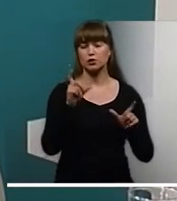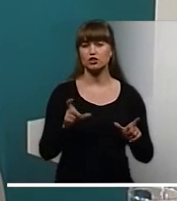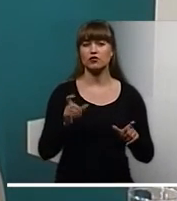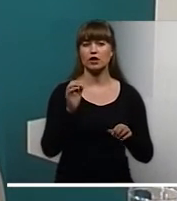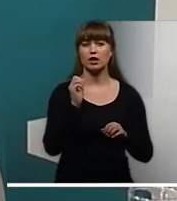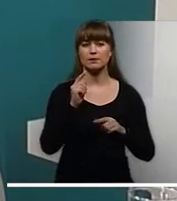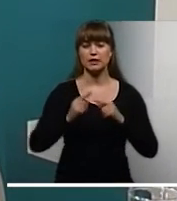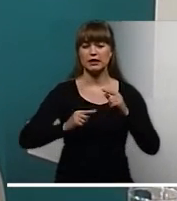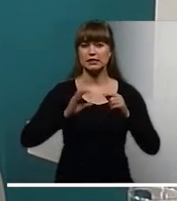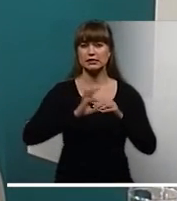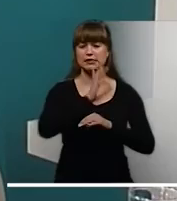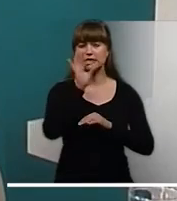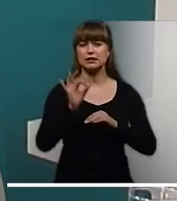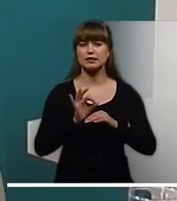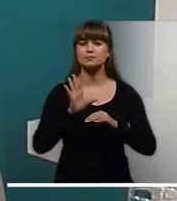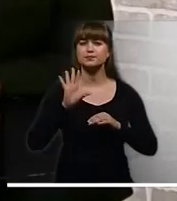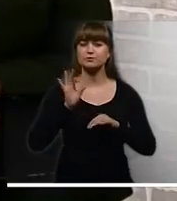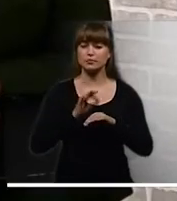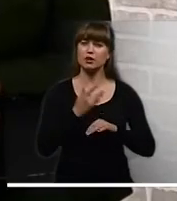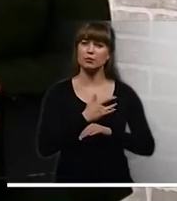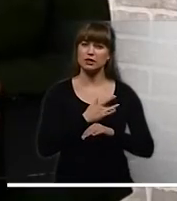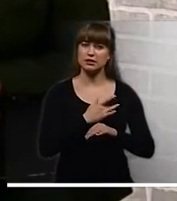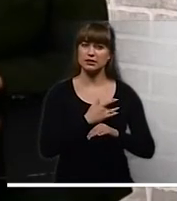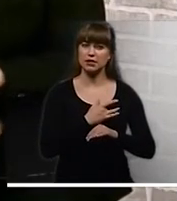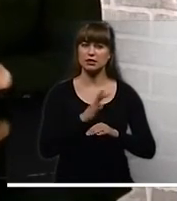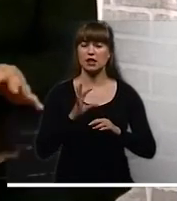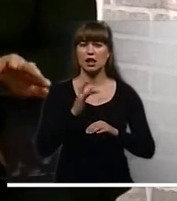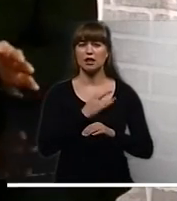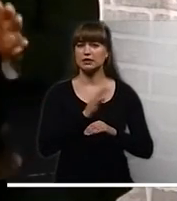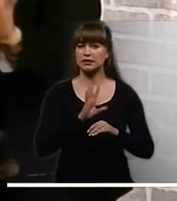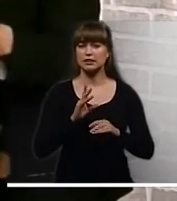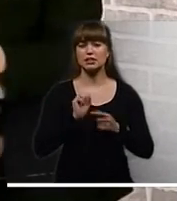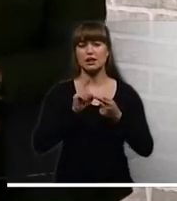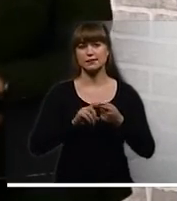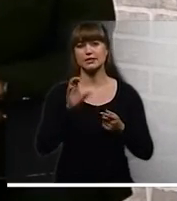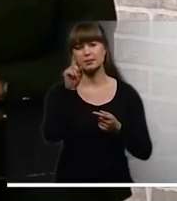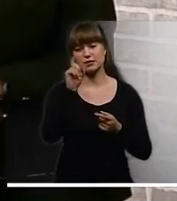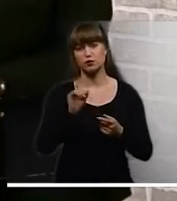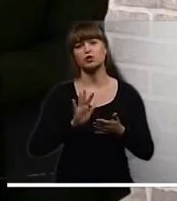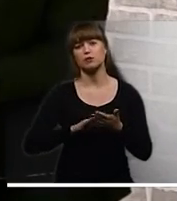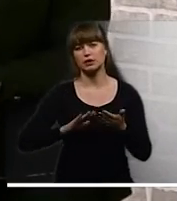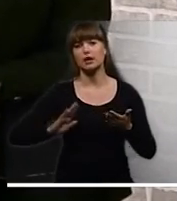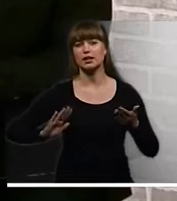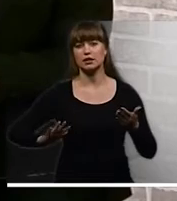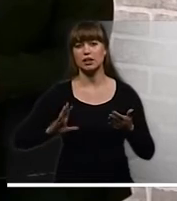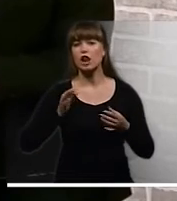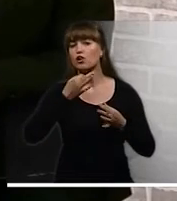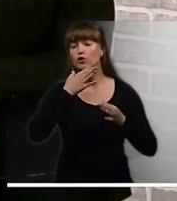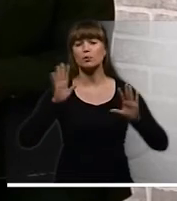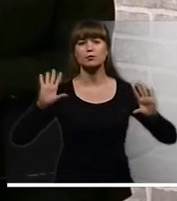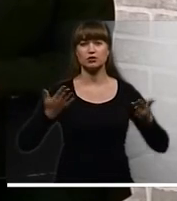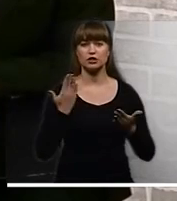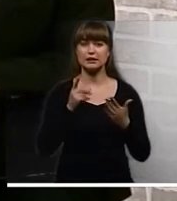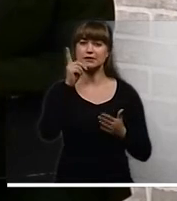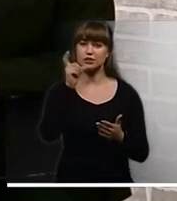целый день ноет или болит сердце, это уже как-то сразу становится, это, наверное, вообще не сердце, это связано с позвоночником и так далее, и так далее. Но в любом